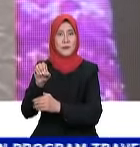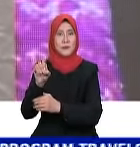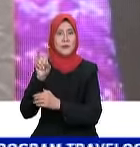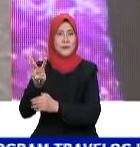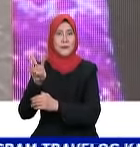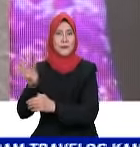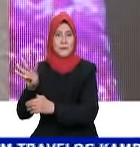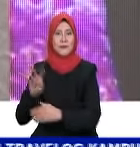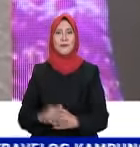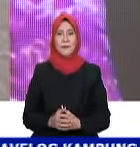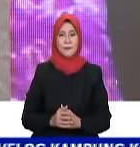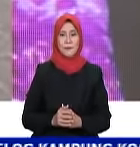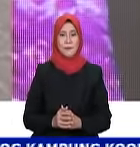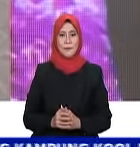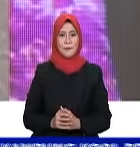2024.